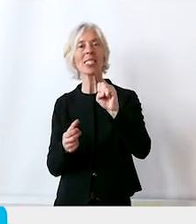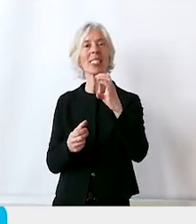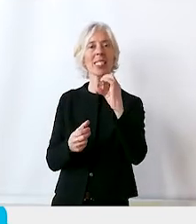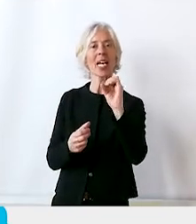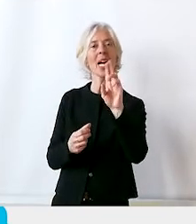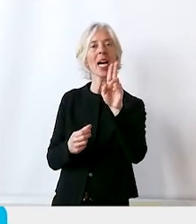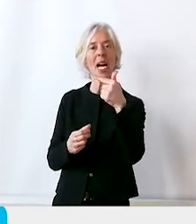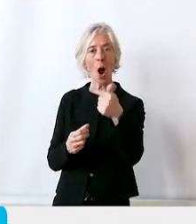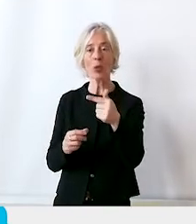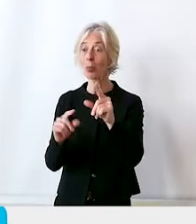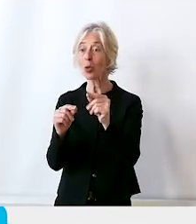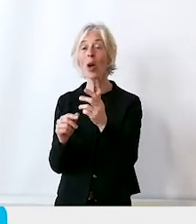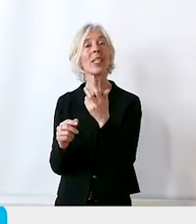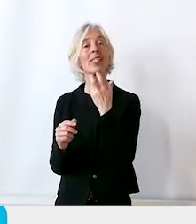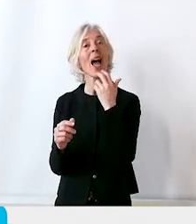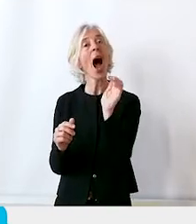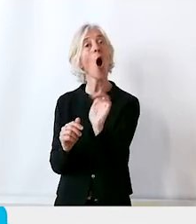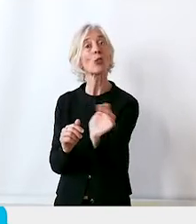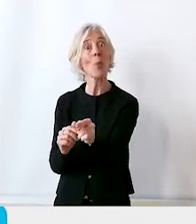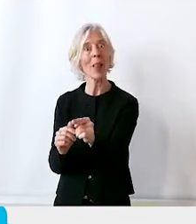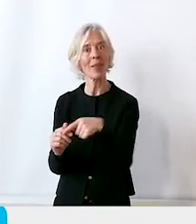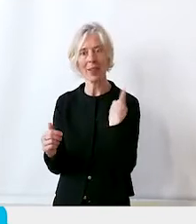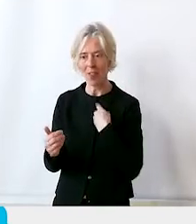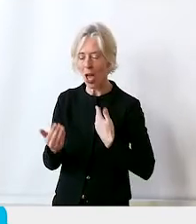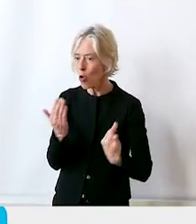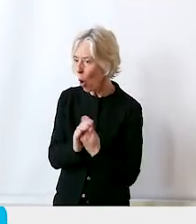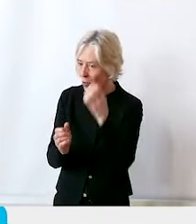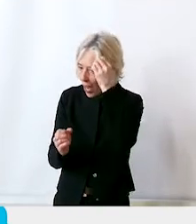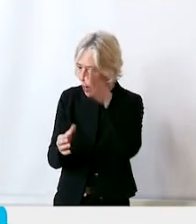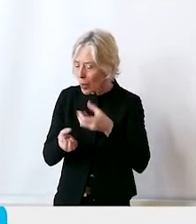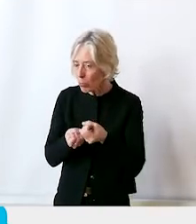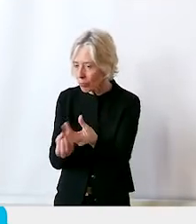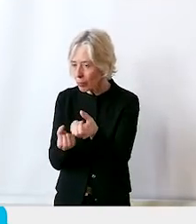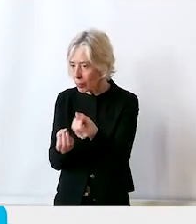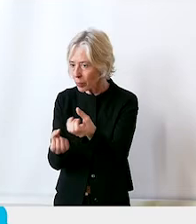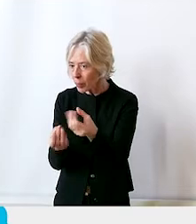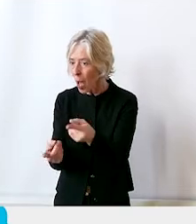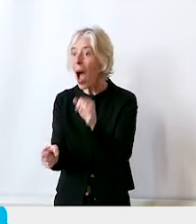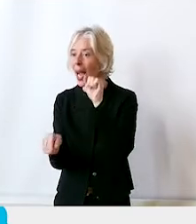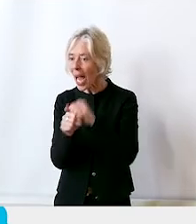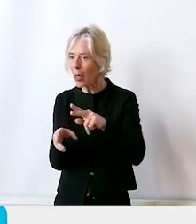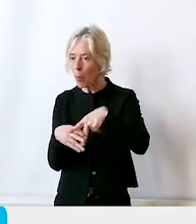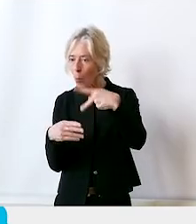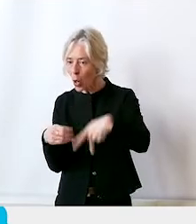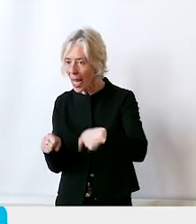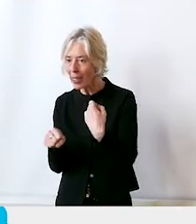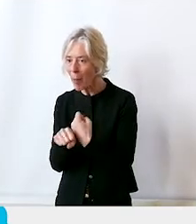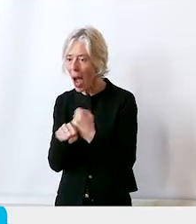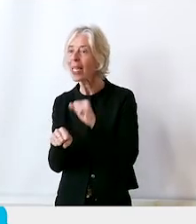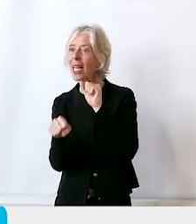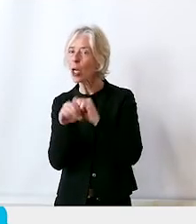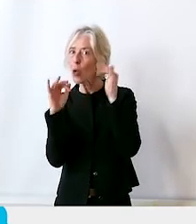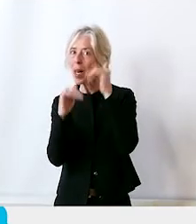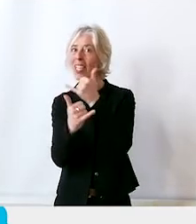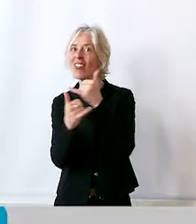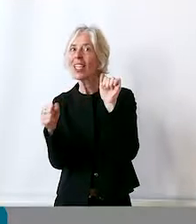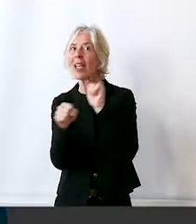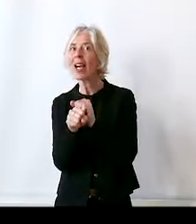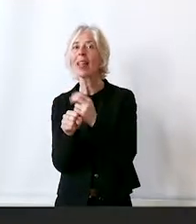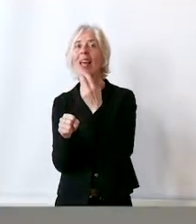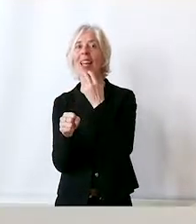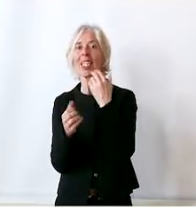und Ressourcenverbrauch geschult werden und in einem eigenverantwortlichen Projekt nach weiteren Verbesserungen im Unternehmen